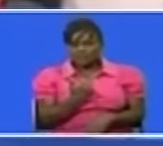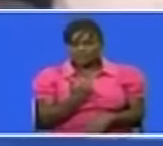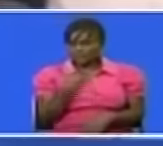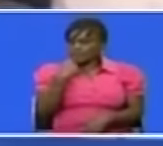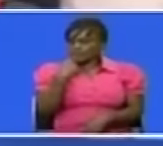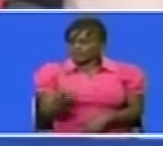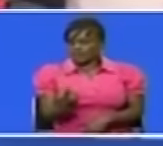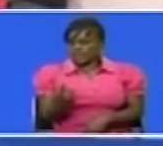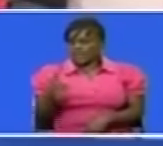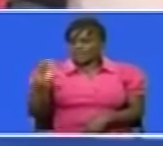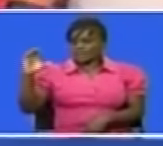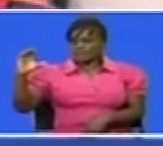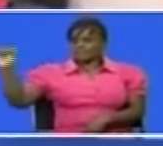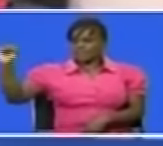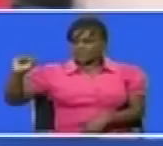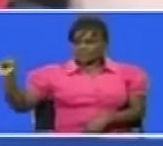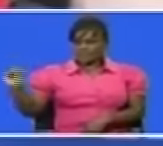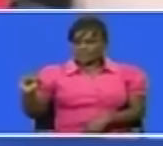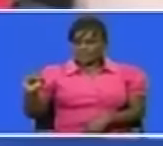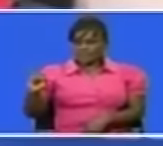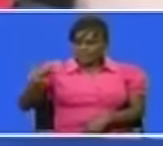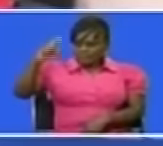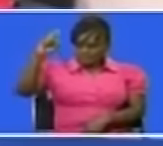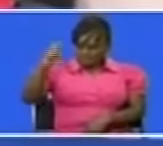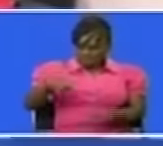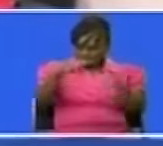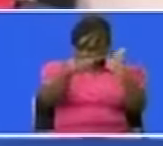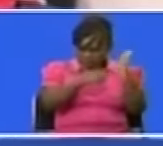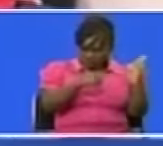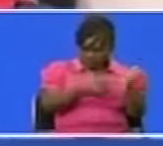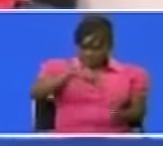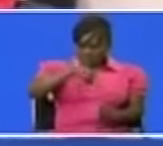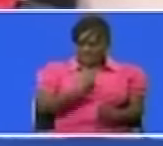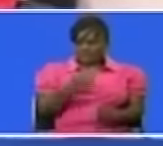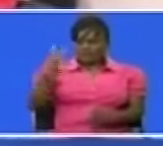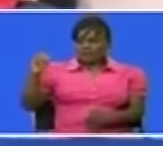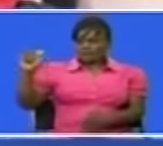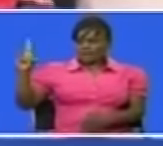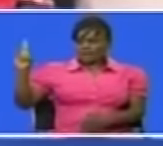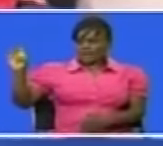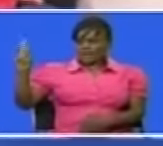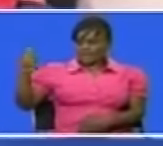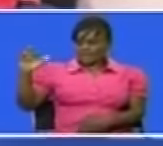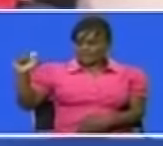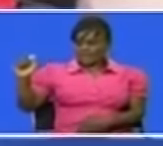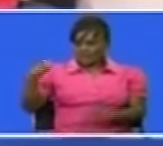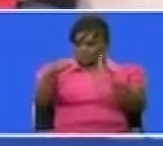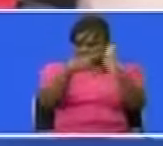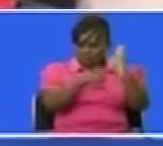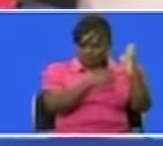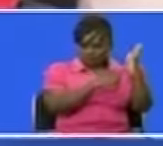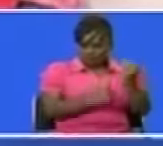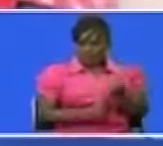kuambia waziri, sharti yetu kama watu wa Mandera, sharti yetu ya